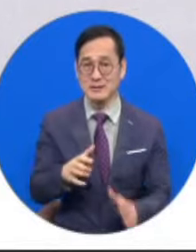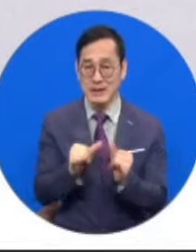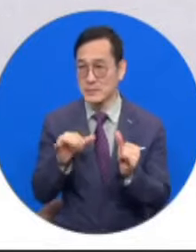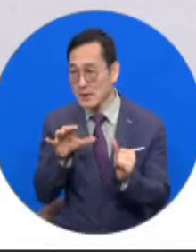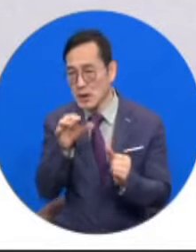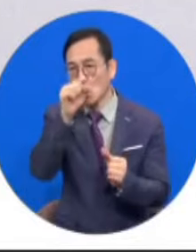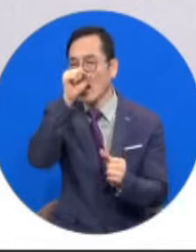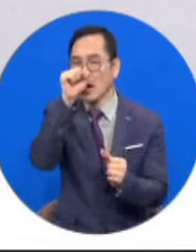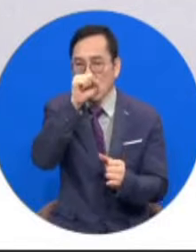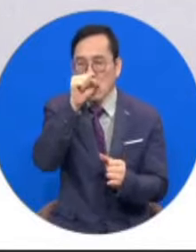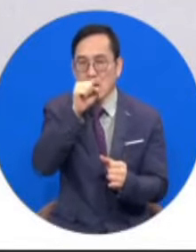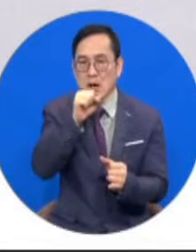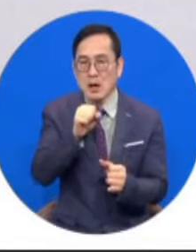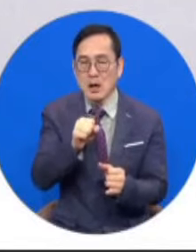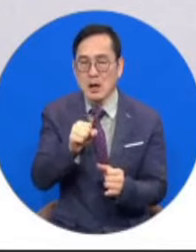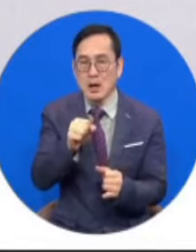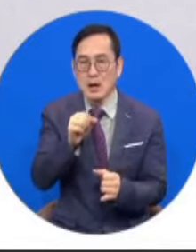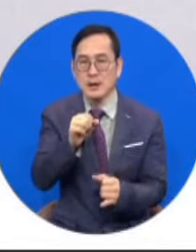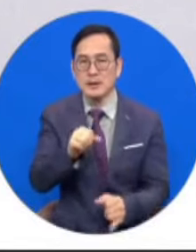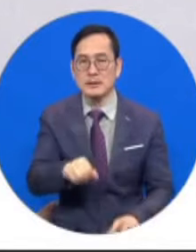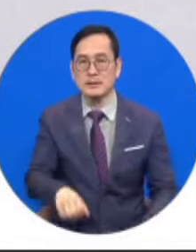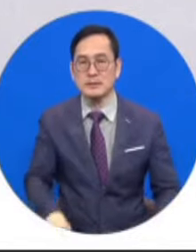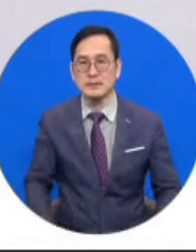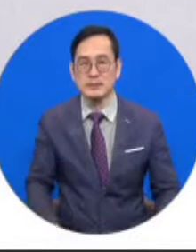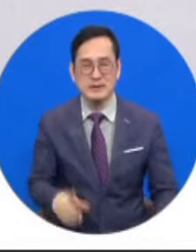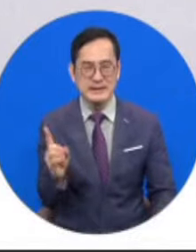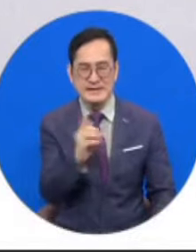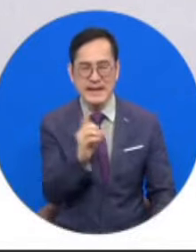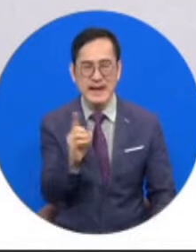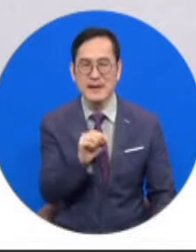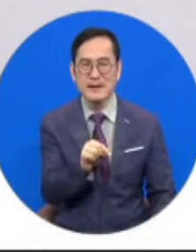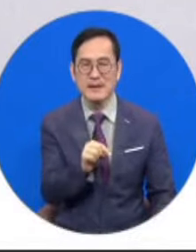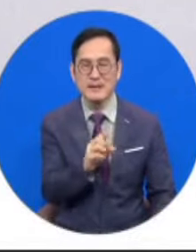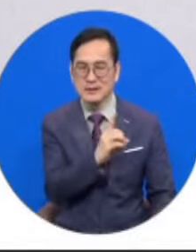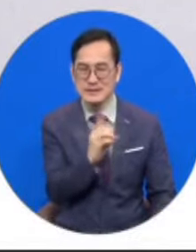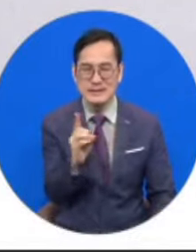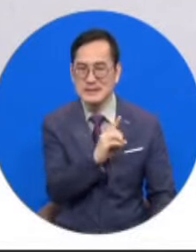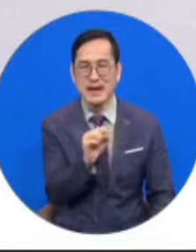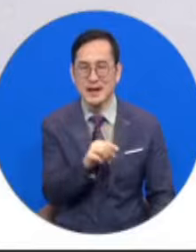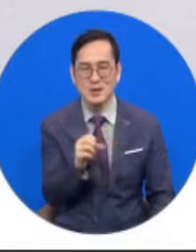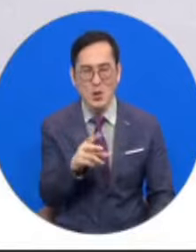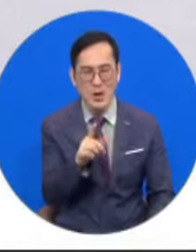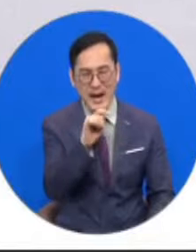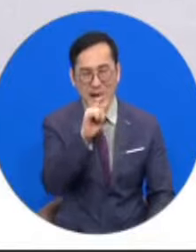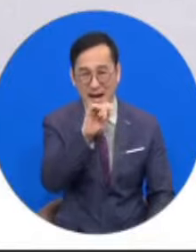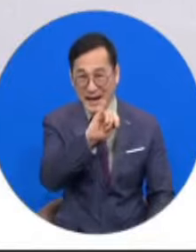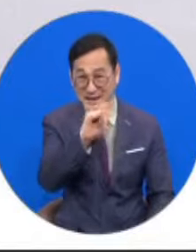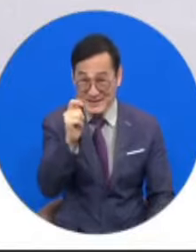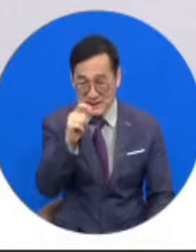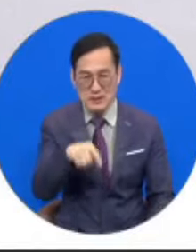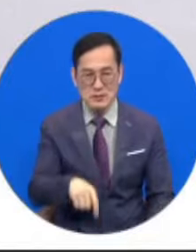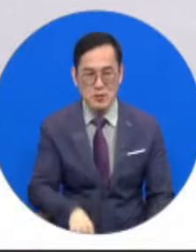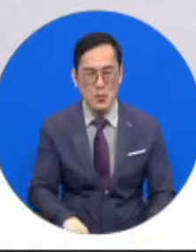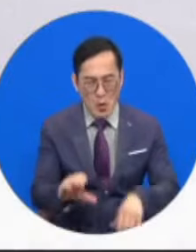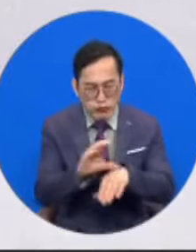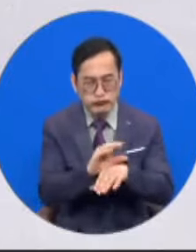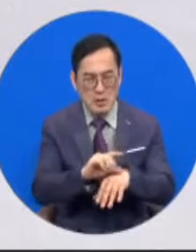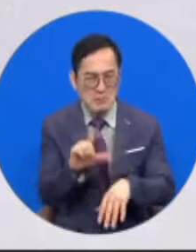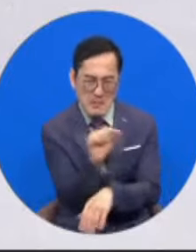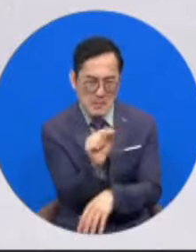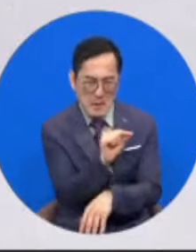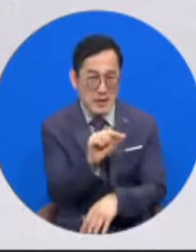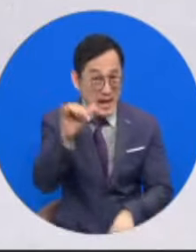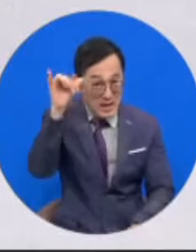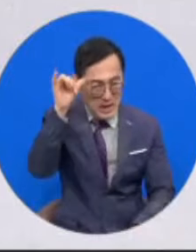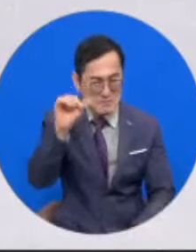있어요 왜냐면 우리가 이제 지금 너무나 디지털 시대 돼 있고 너무나 빠른 시대와 경쟁의 시대 살고 있잖아요 그 인문학이라는